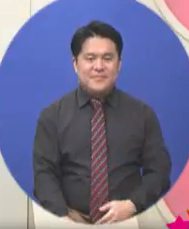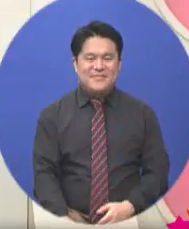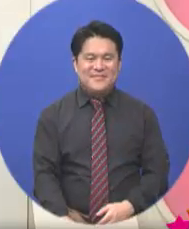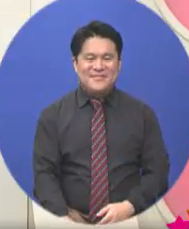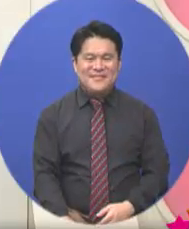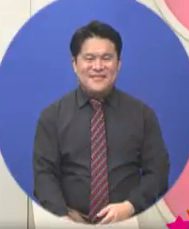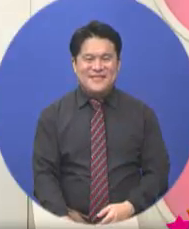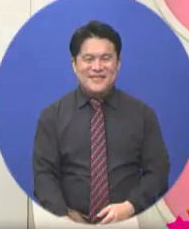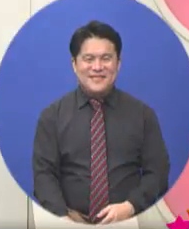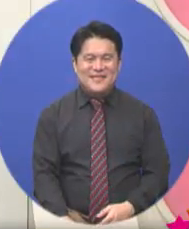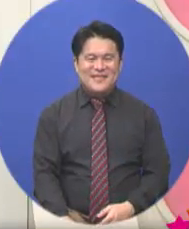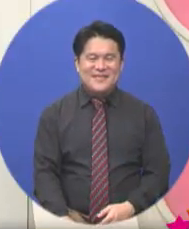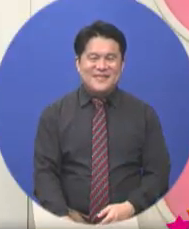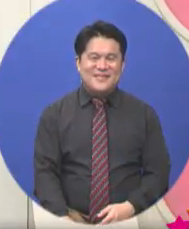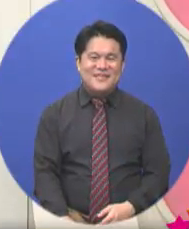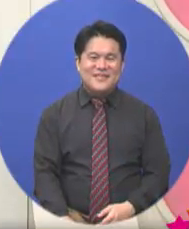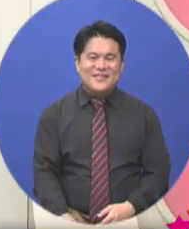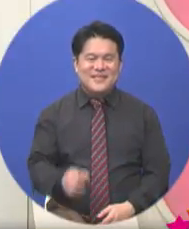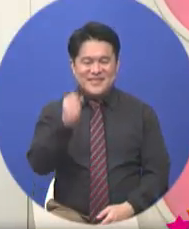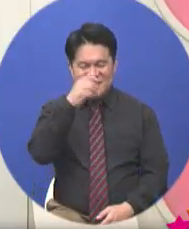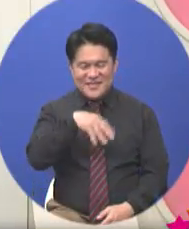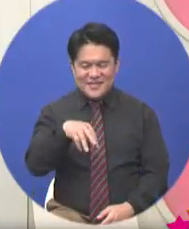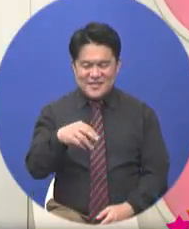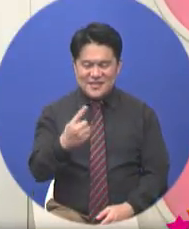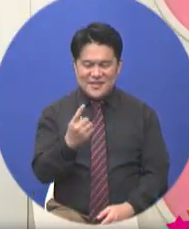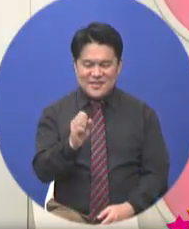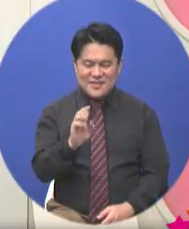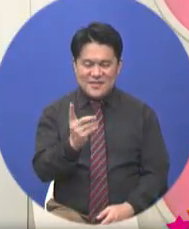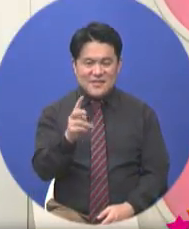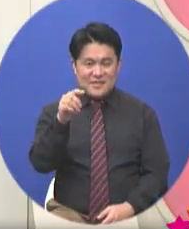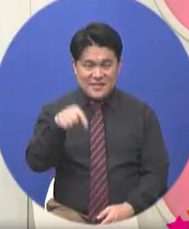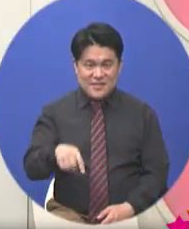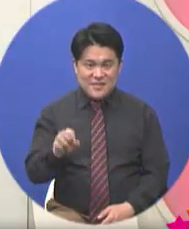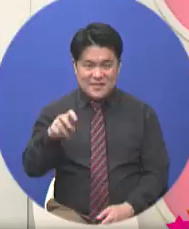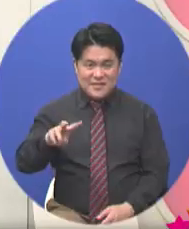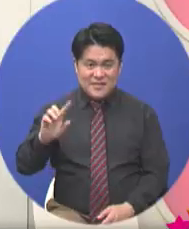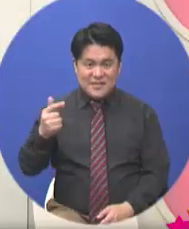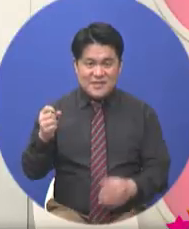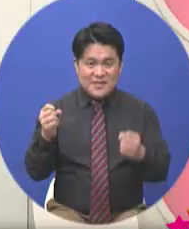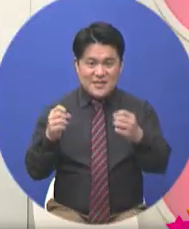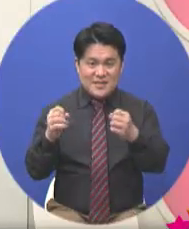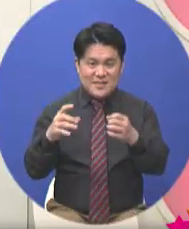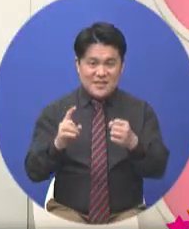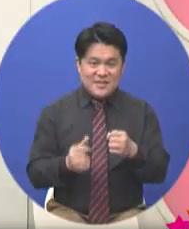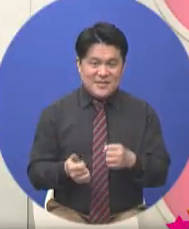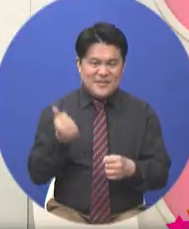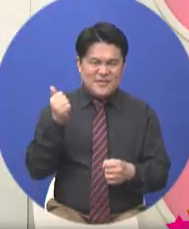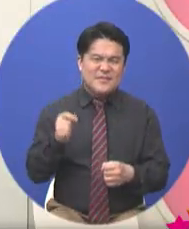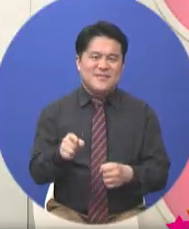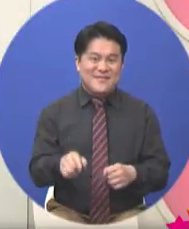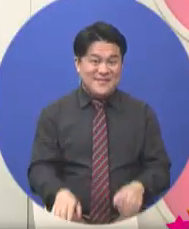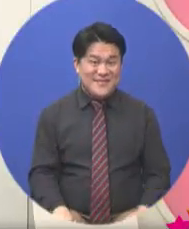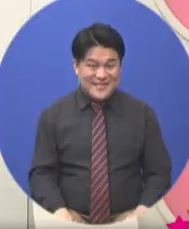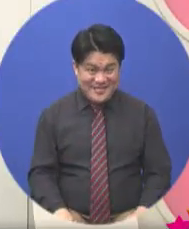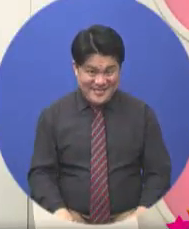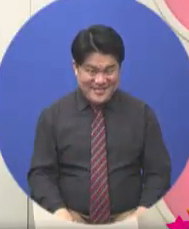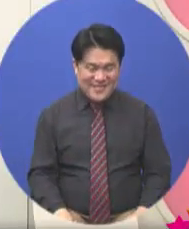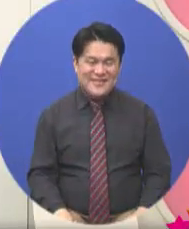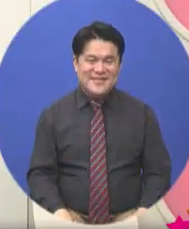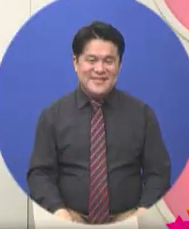이주연님 말든 뭐 그냥 함께 송봉수 유다은하고 대화 나누고 이게 기분이지 뭐 그쵸?